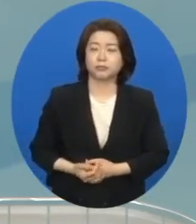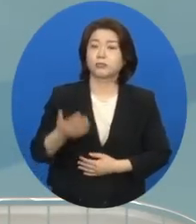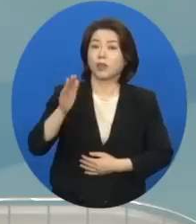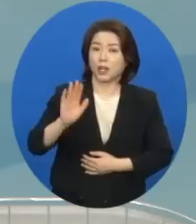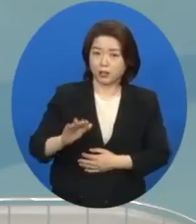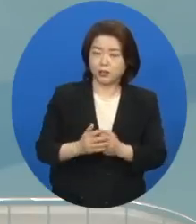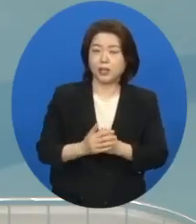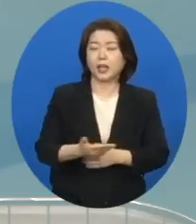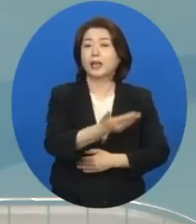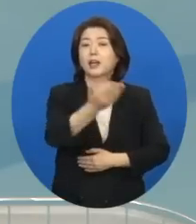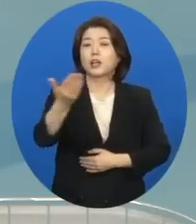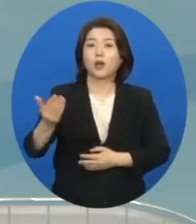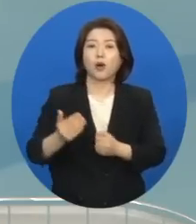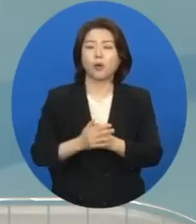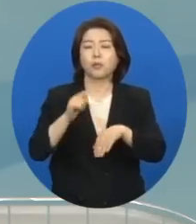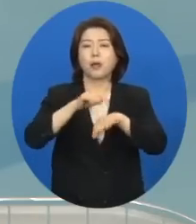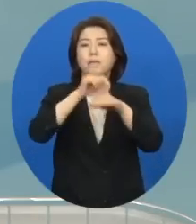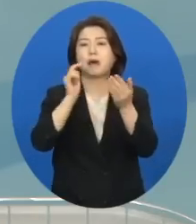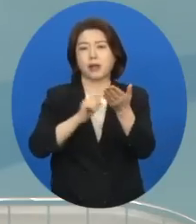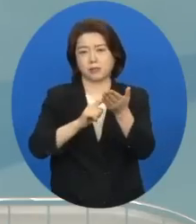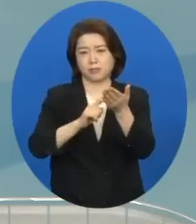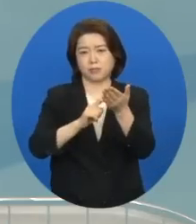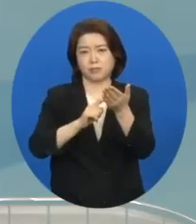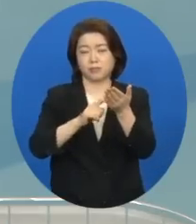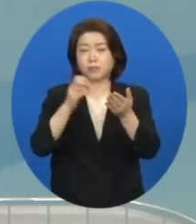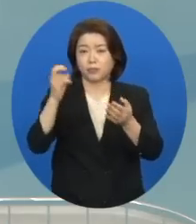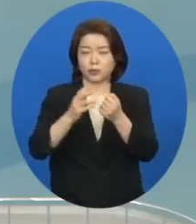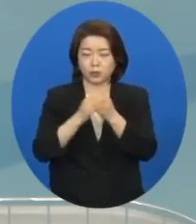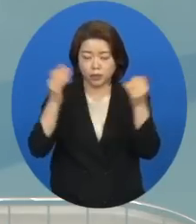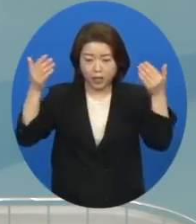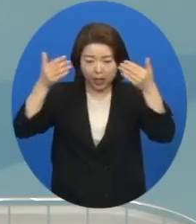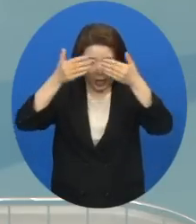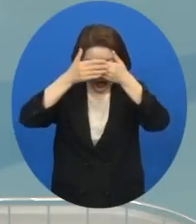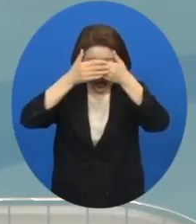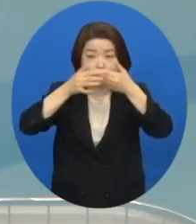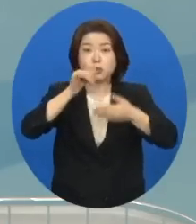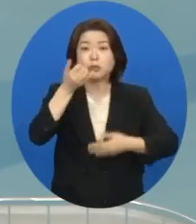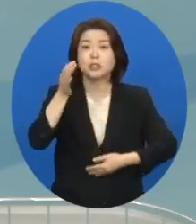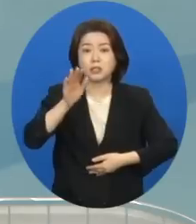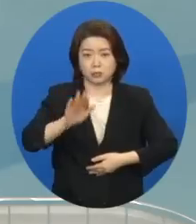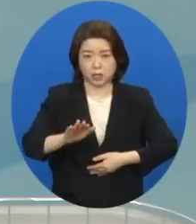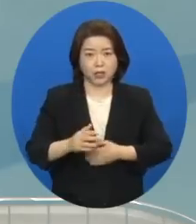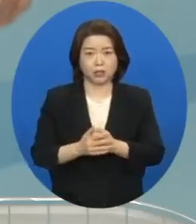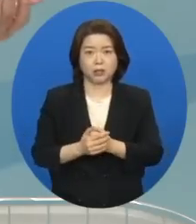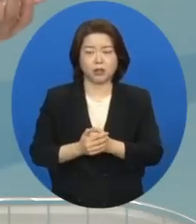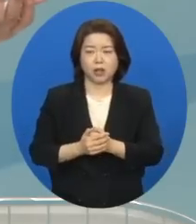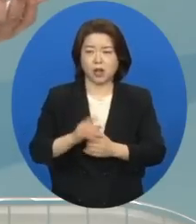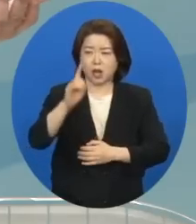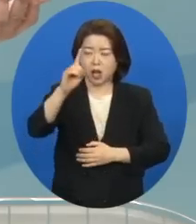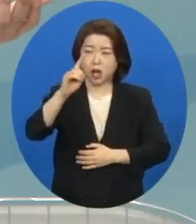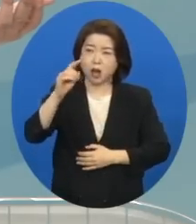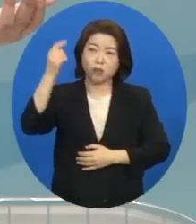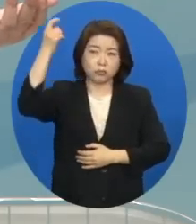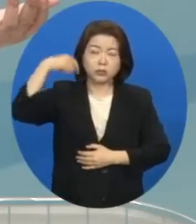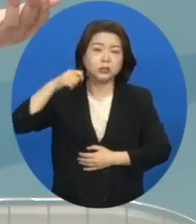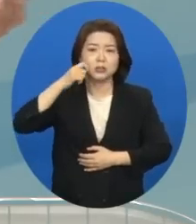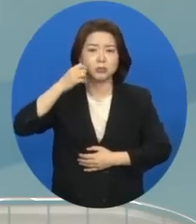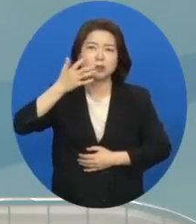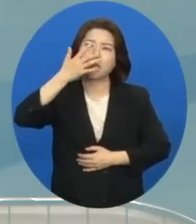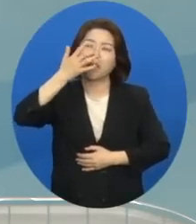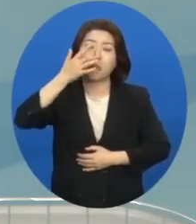그런데 여러분의 마음은 그렇게 가리워져 있는데도 전혀 무감각합니다.